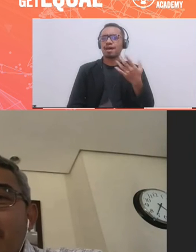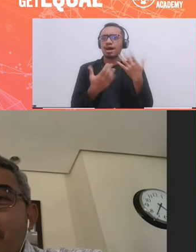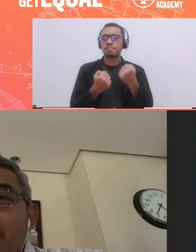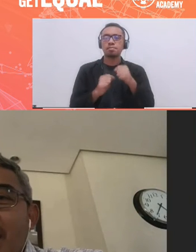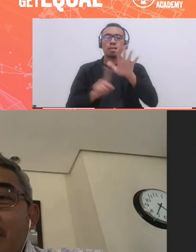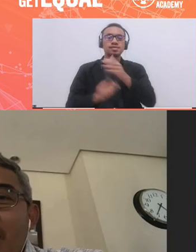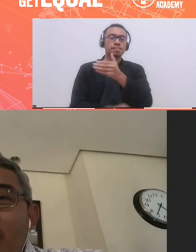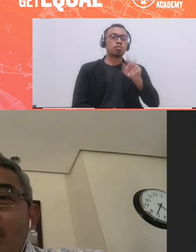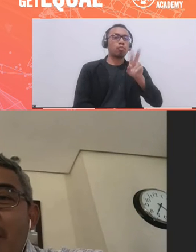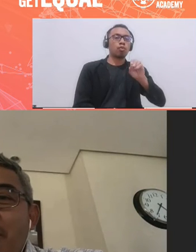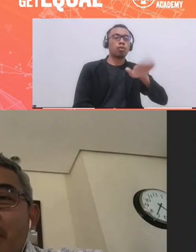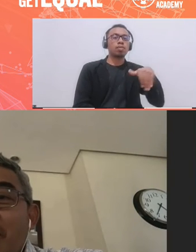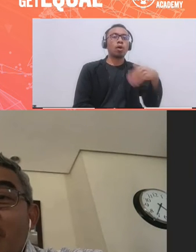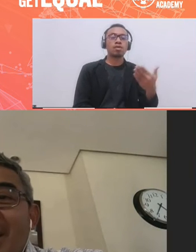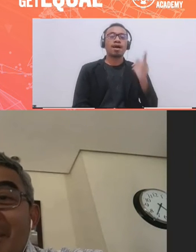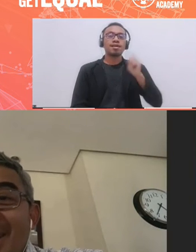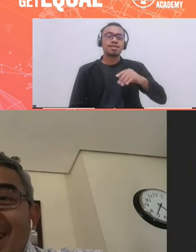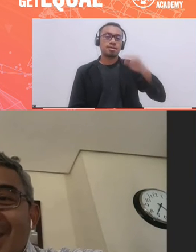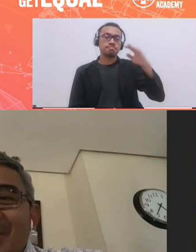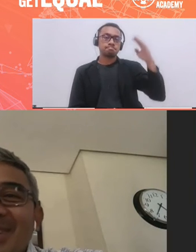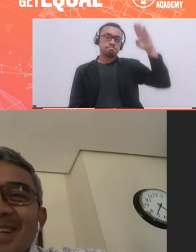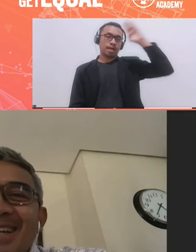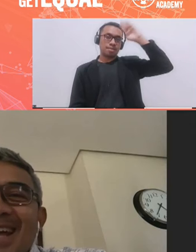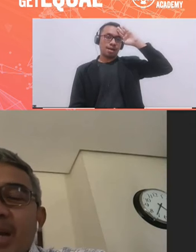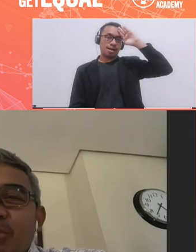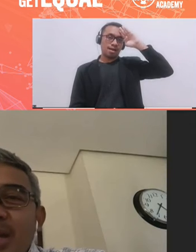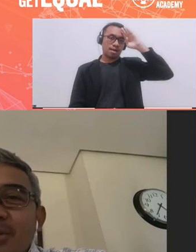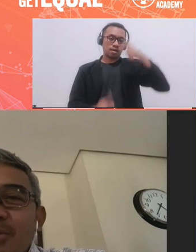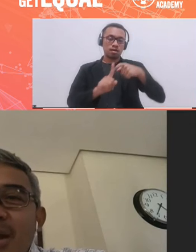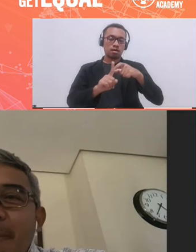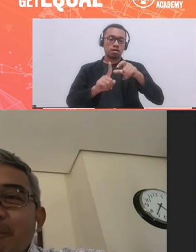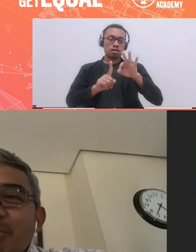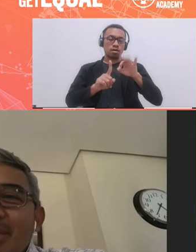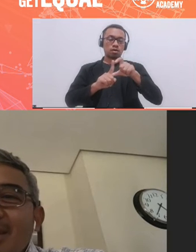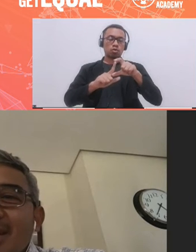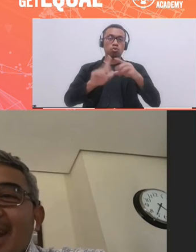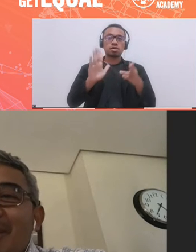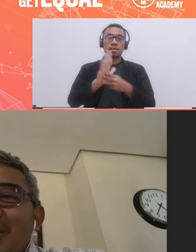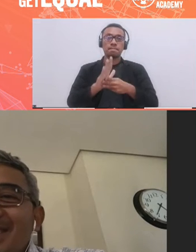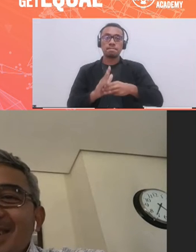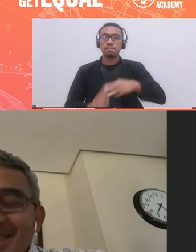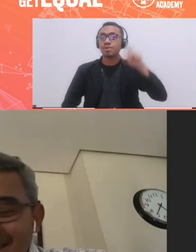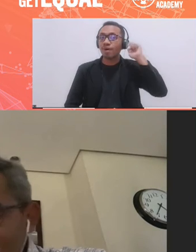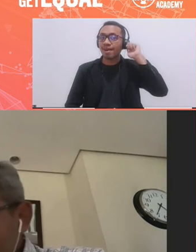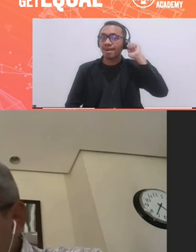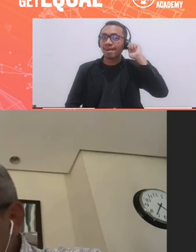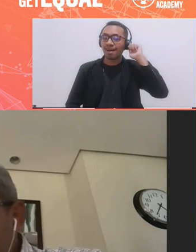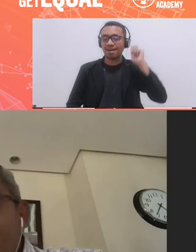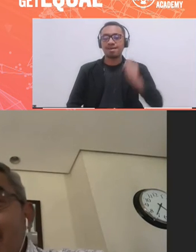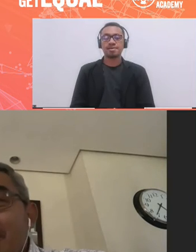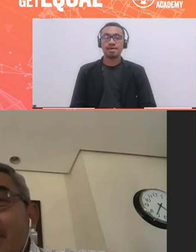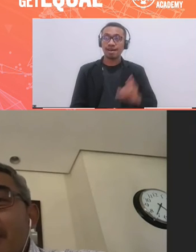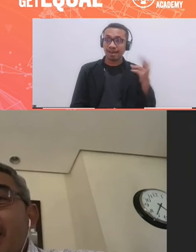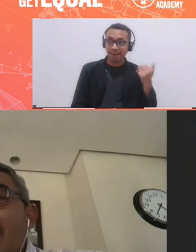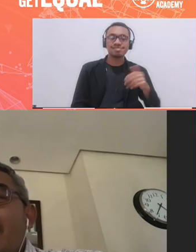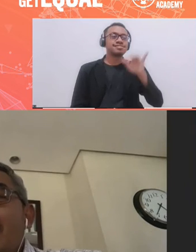ada Panglima Kodam perempuan. Hebat nggak tuh? Nah, keren. Kemudian juga, keren ya bos? Keren. Nah, pada